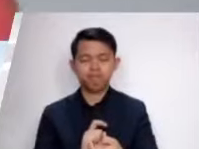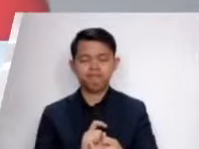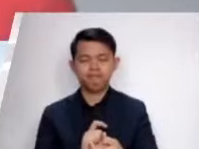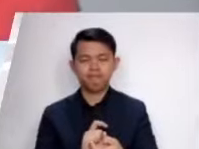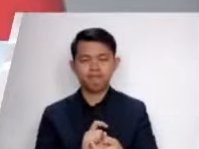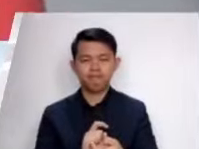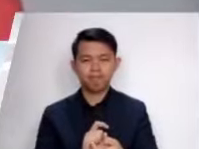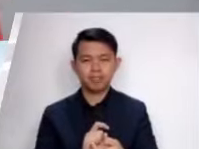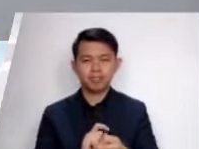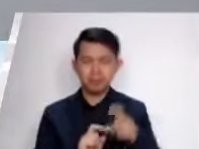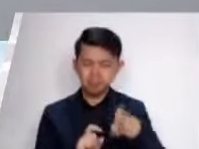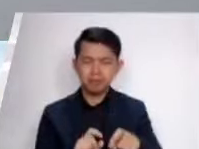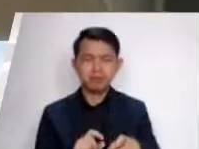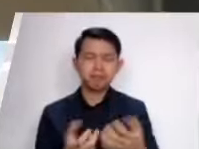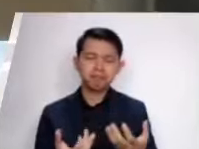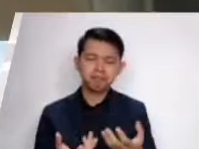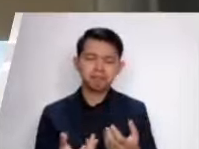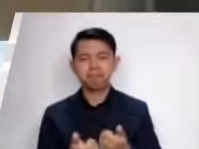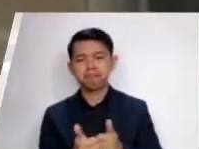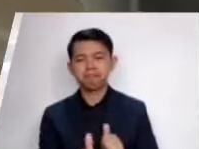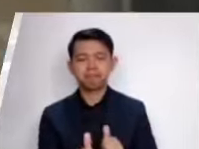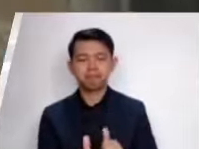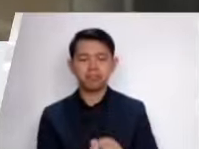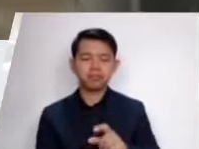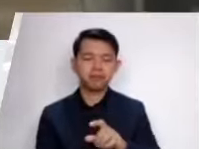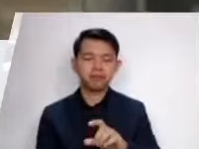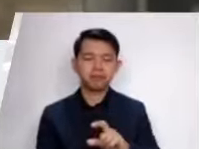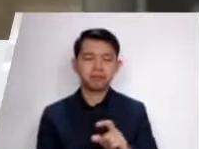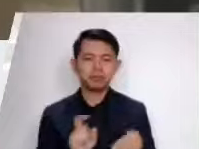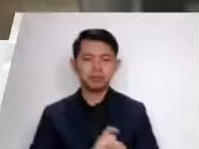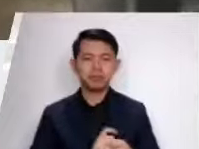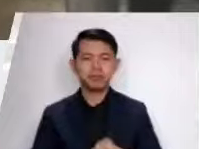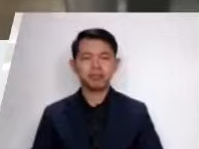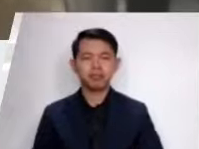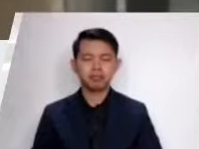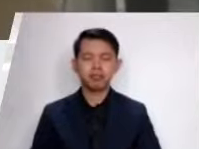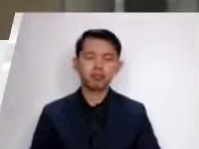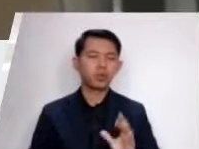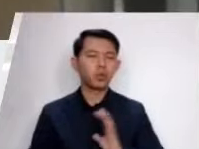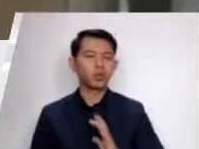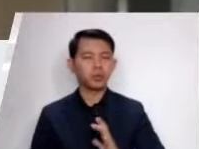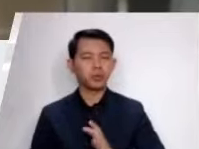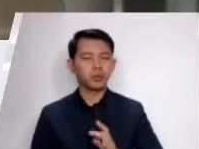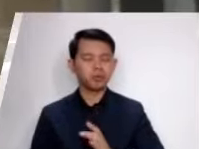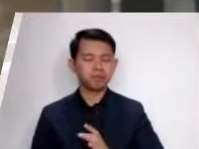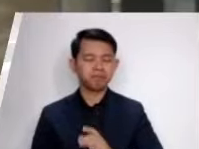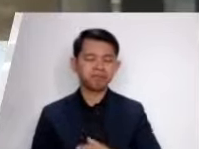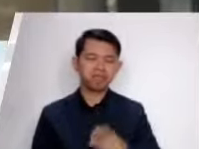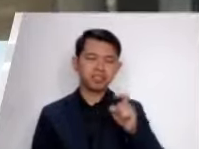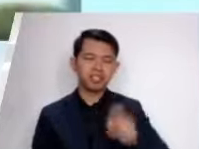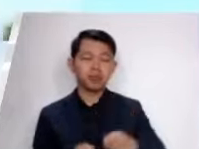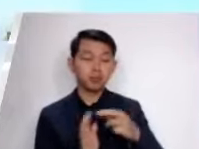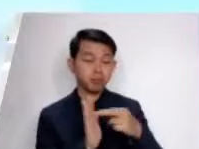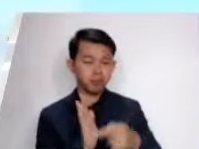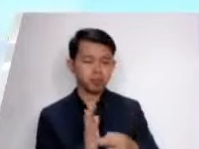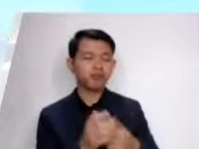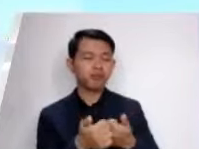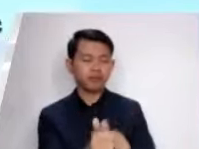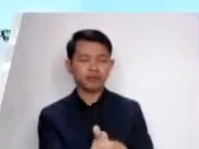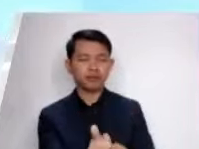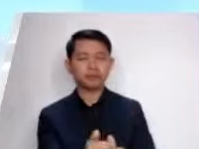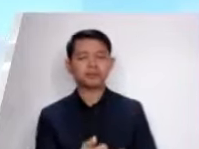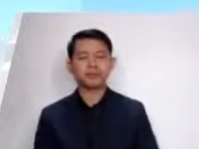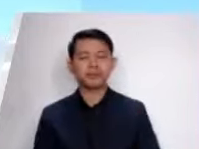ba? Pagbabago. Okay lang po kasi kung yung patakaran, dapat naman sundin. Nico